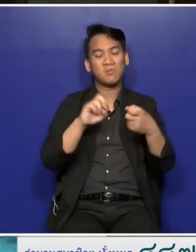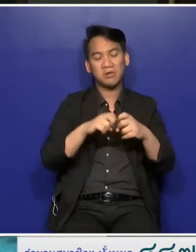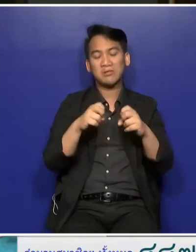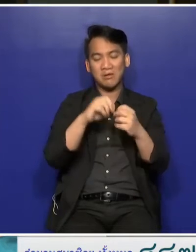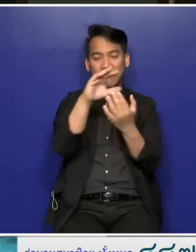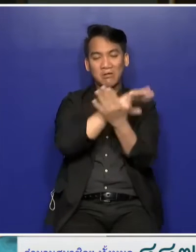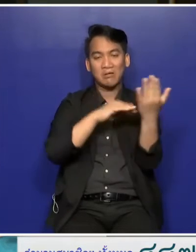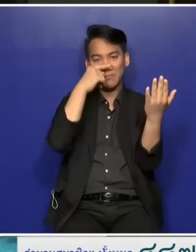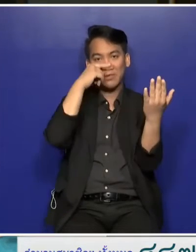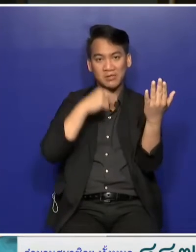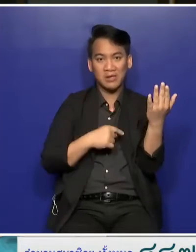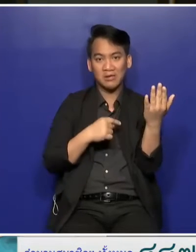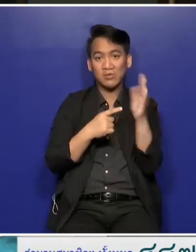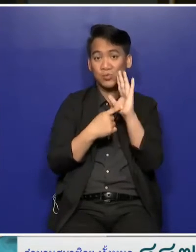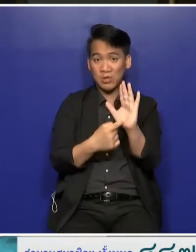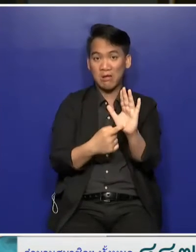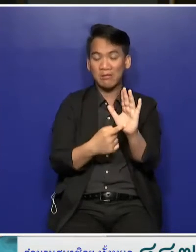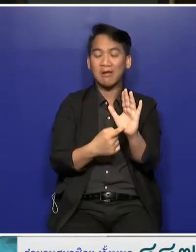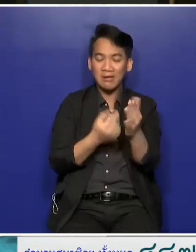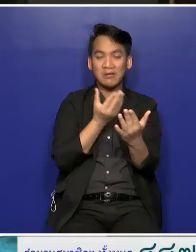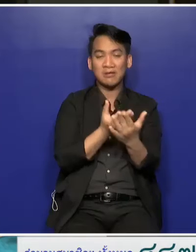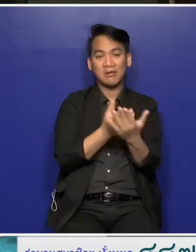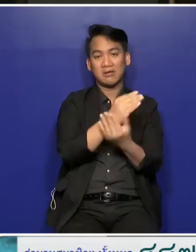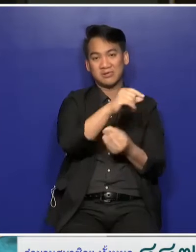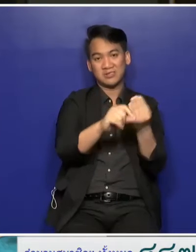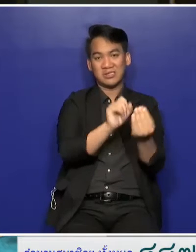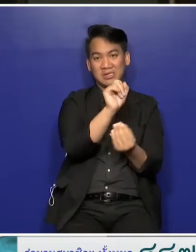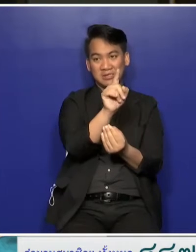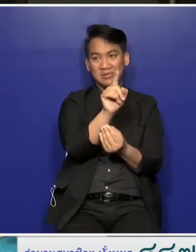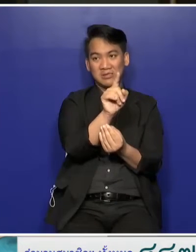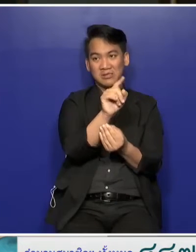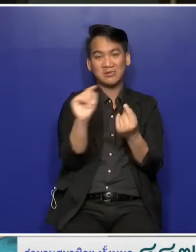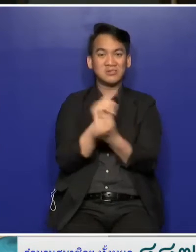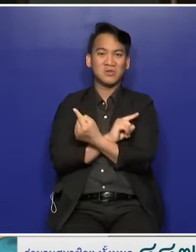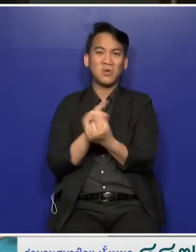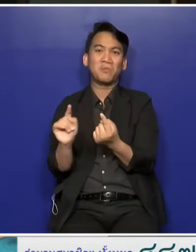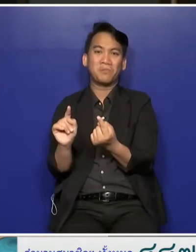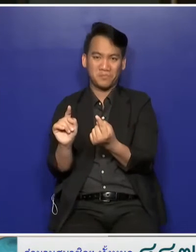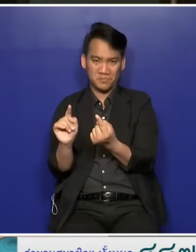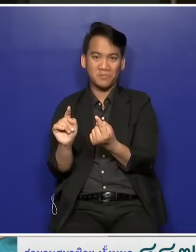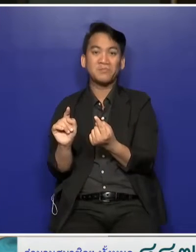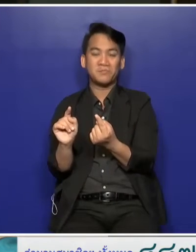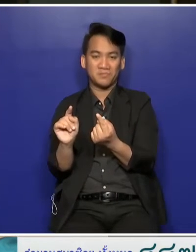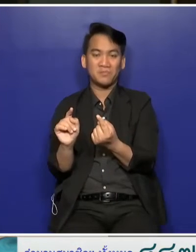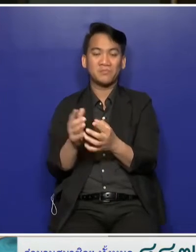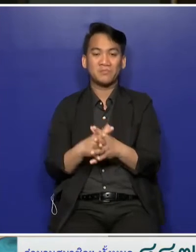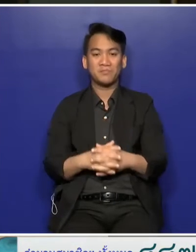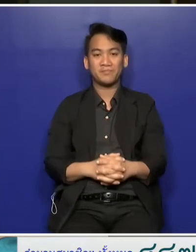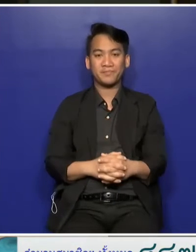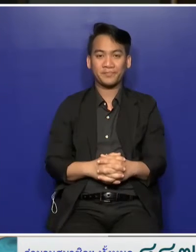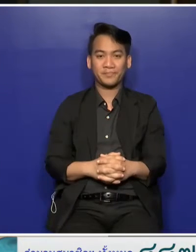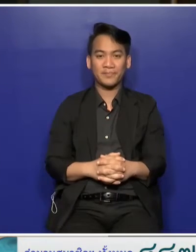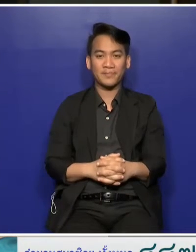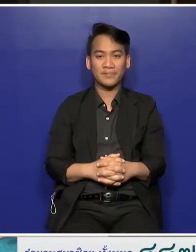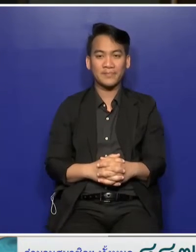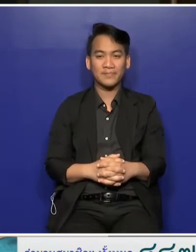ก ในทงด้านเศรษฐกจและสังคมอย่างแ่นอนผมกเลยเสนอกับธรรฐานครับ่าในการรำเนินการที่จะร